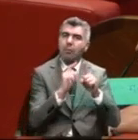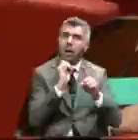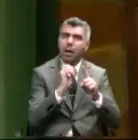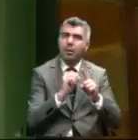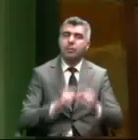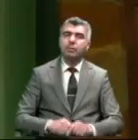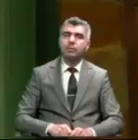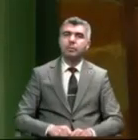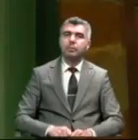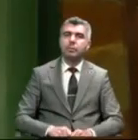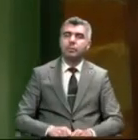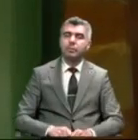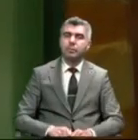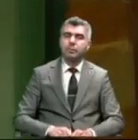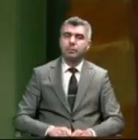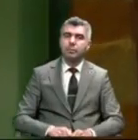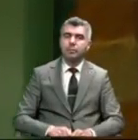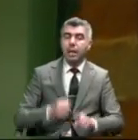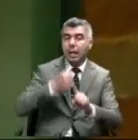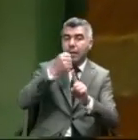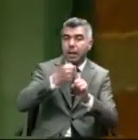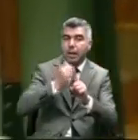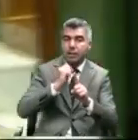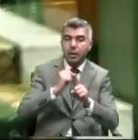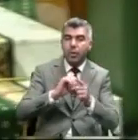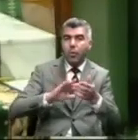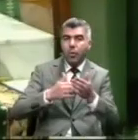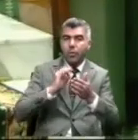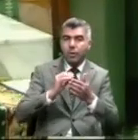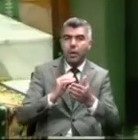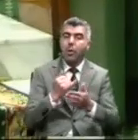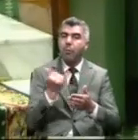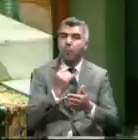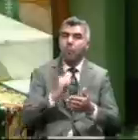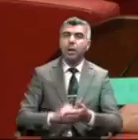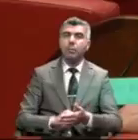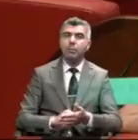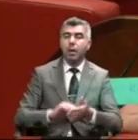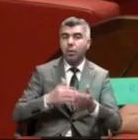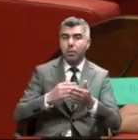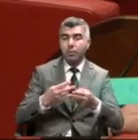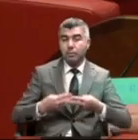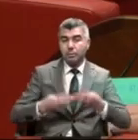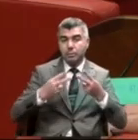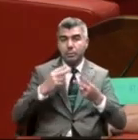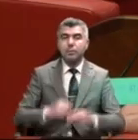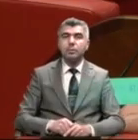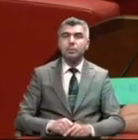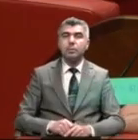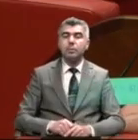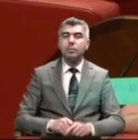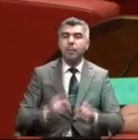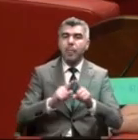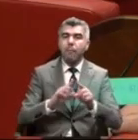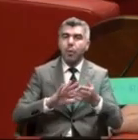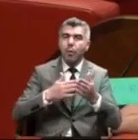حيد عليه غير هبط ثم اصلاح المؤسسات العموميه انا تنظن بان خرجنا الوجود المؤسسه اللي